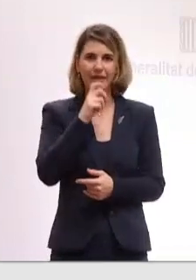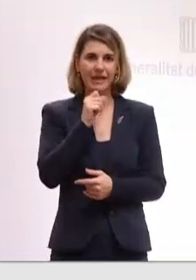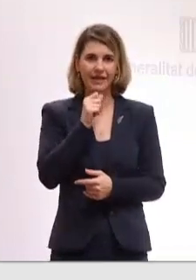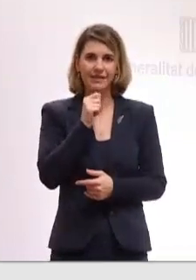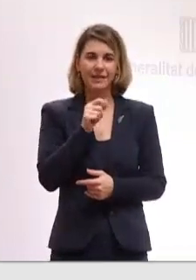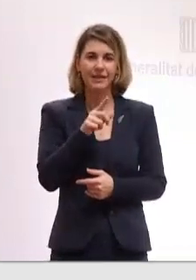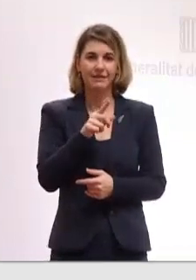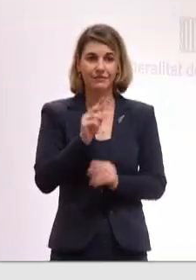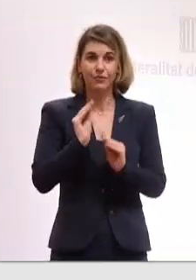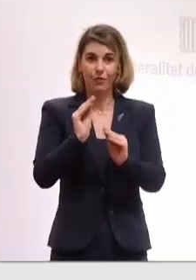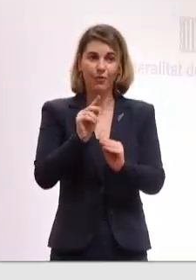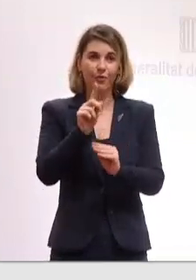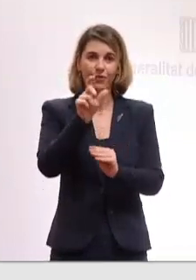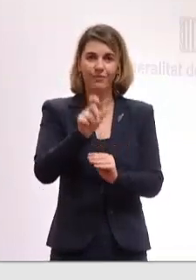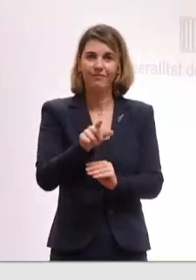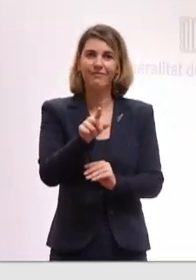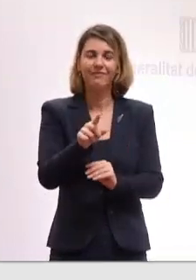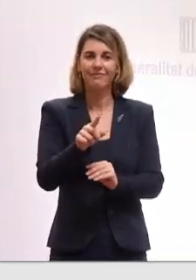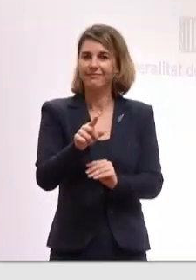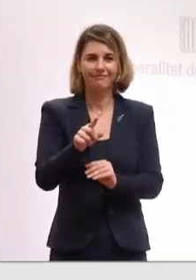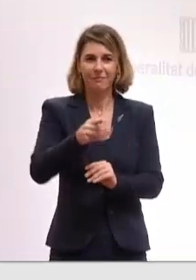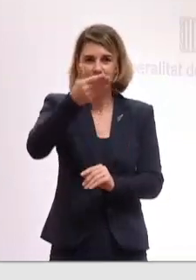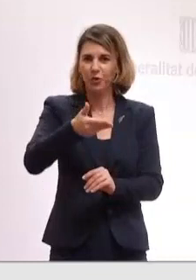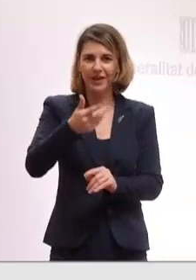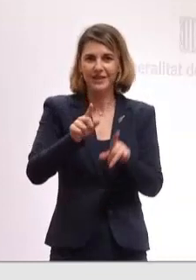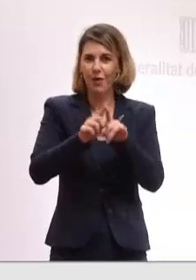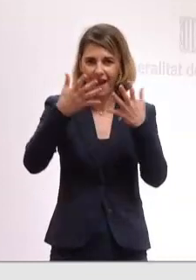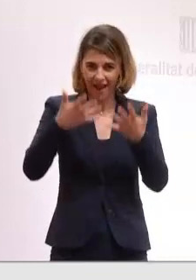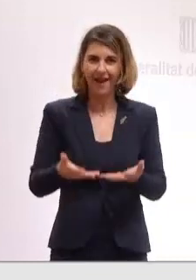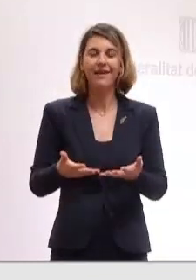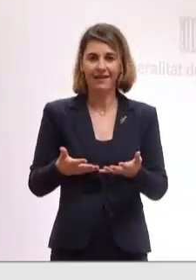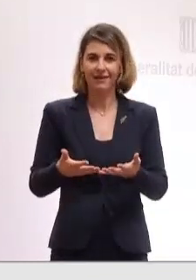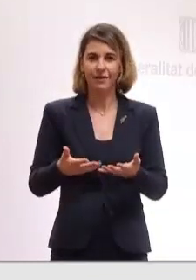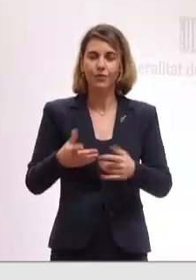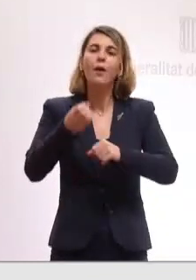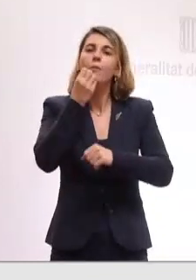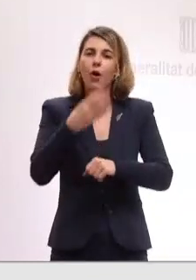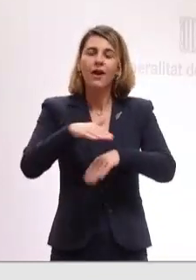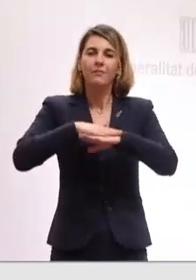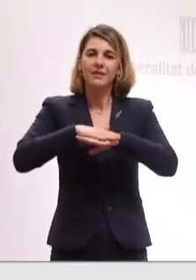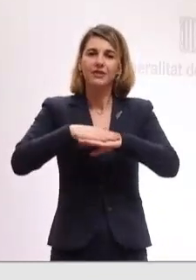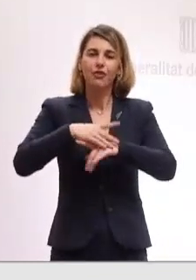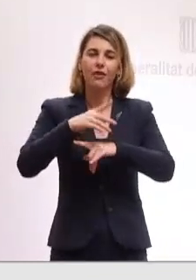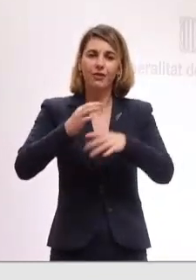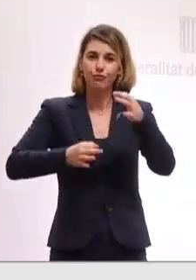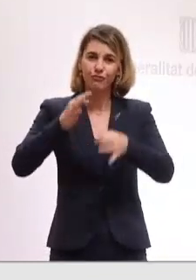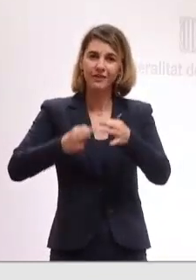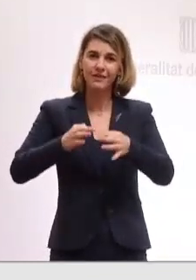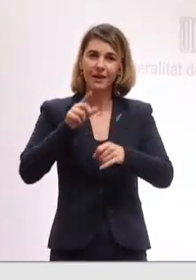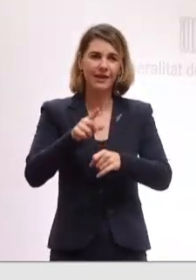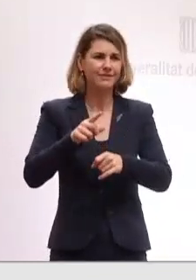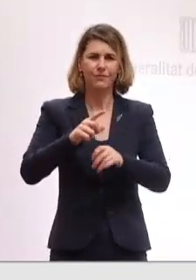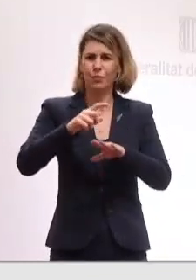Josep Maria Vallès són més pertinents que mai. Disposar d'una bona administració de justícia és una